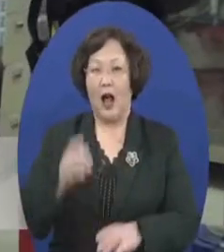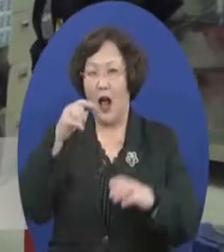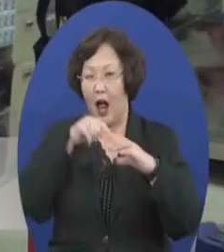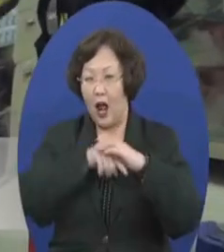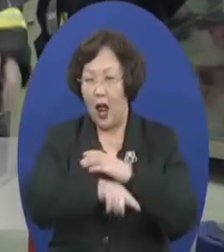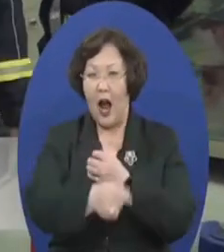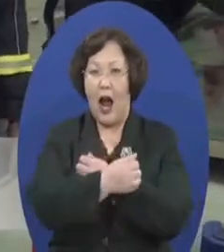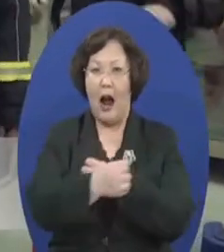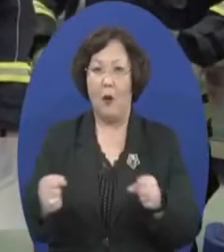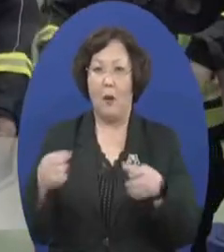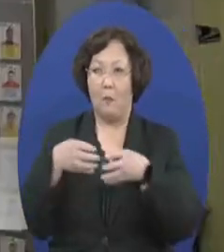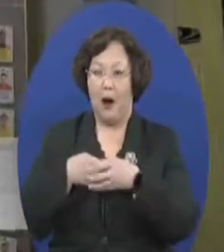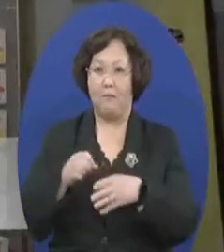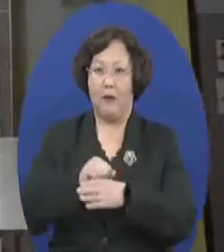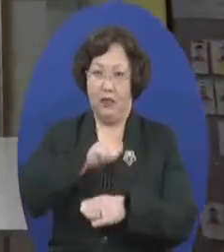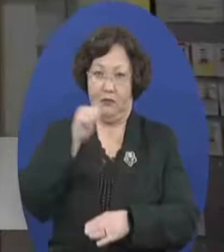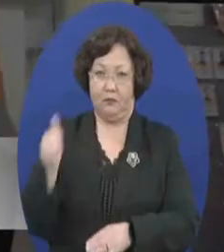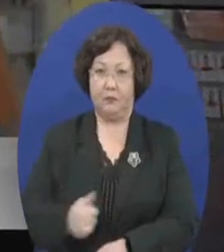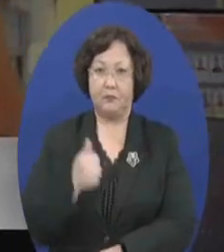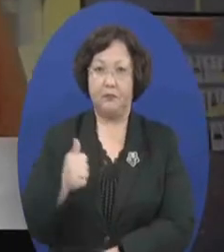Гүний уурхайн аврах багийн бий бүрэлдэхүүн Бэлэн.